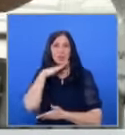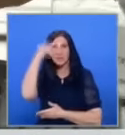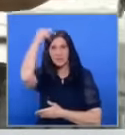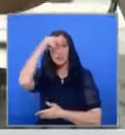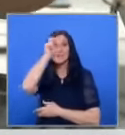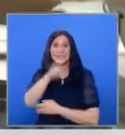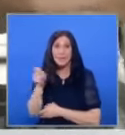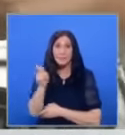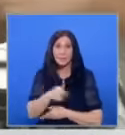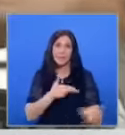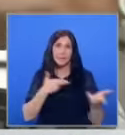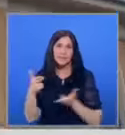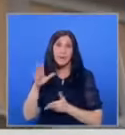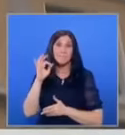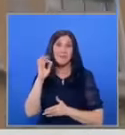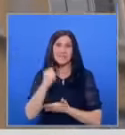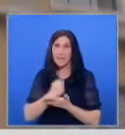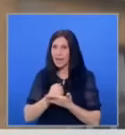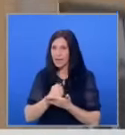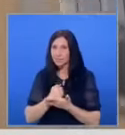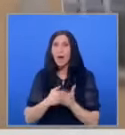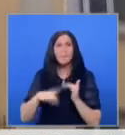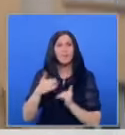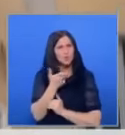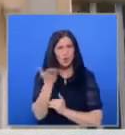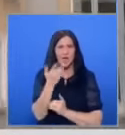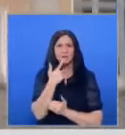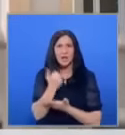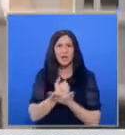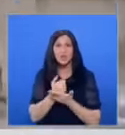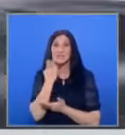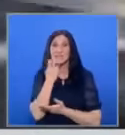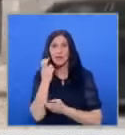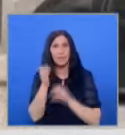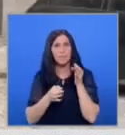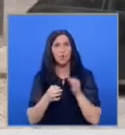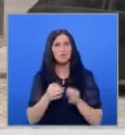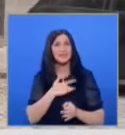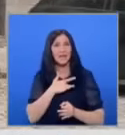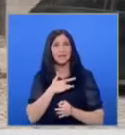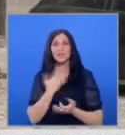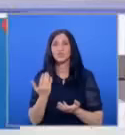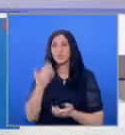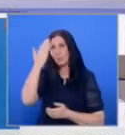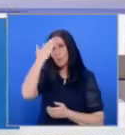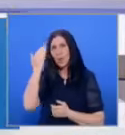е забранен износът на около 50 медикамента. Повечето от тях са за лечение на диабет и сърдечно-съдови заболявания.